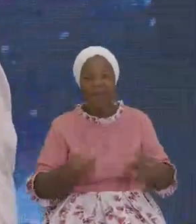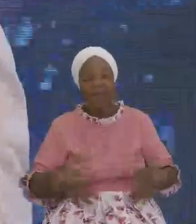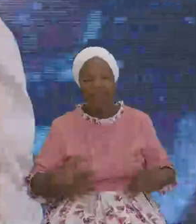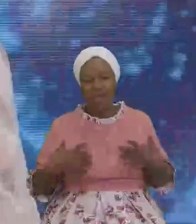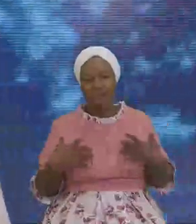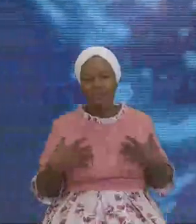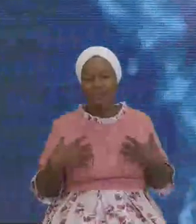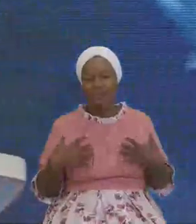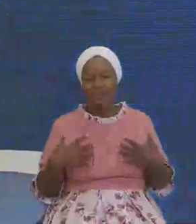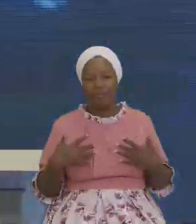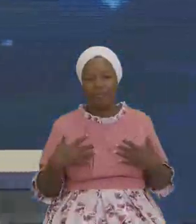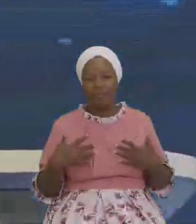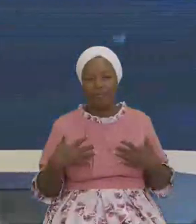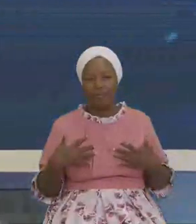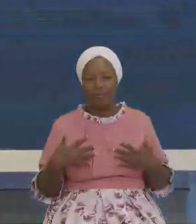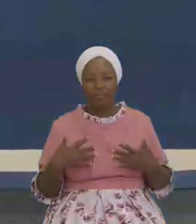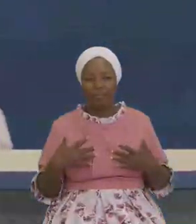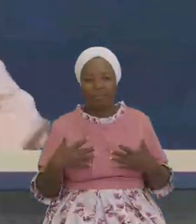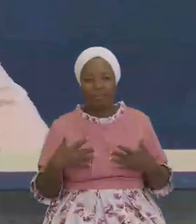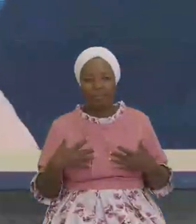afin que les brebis aient la vie.